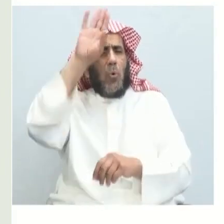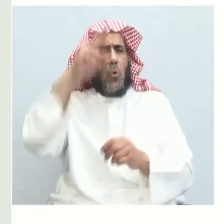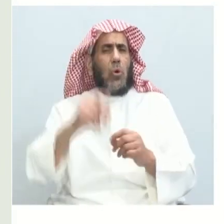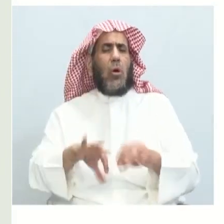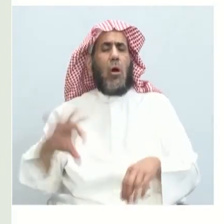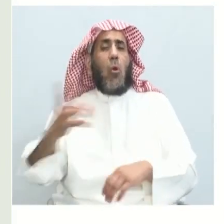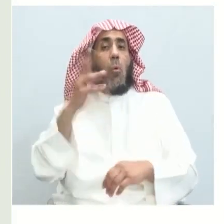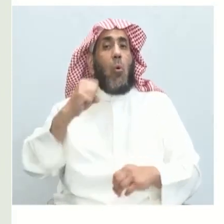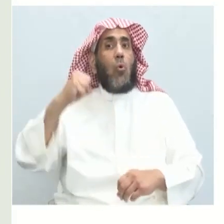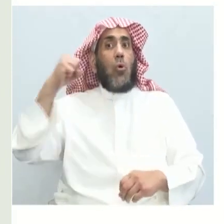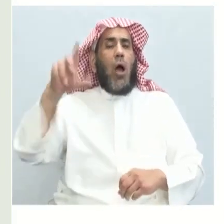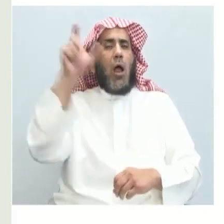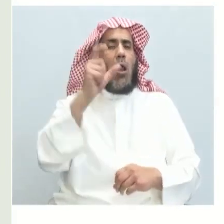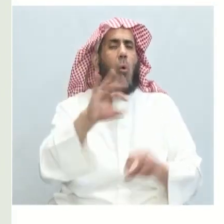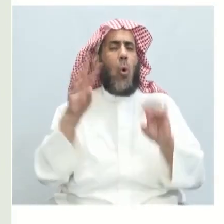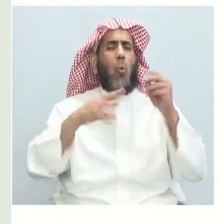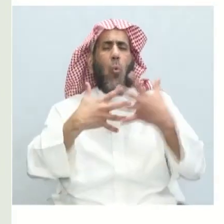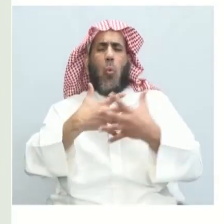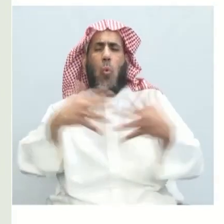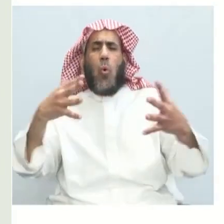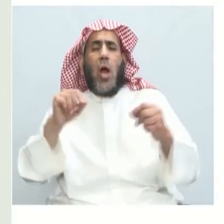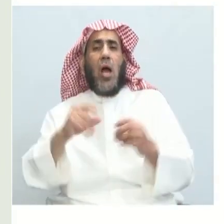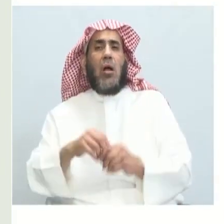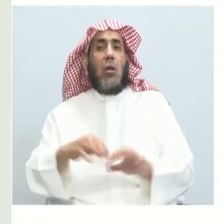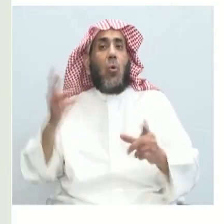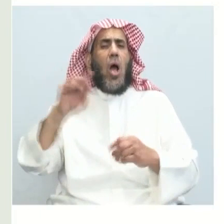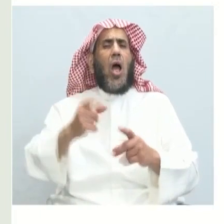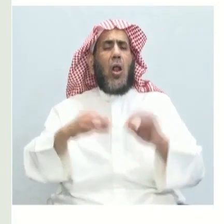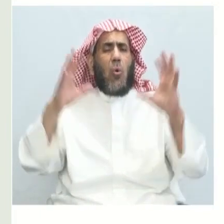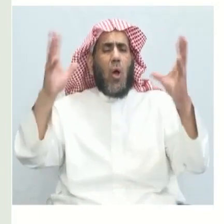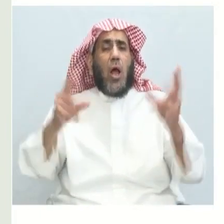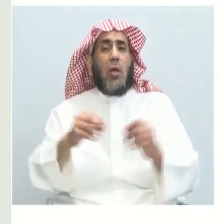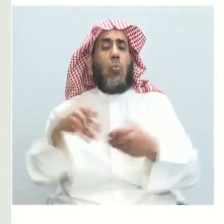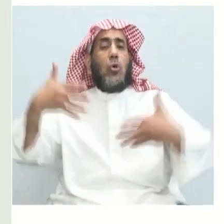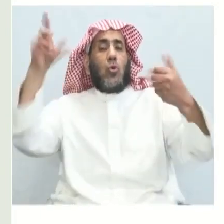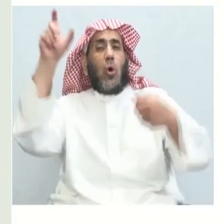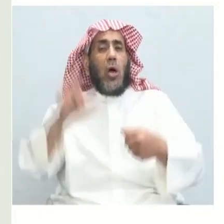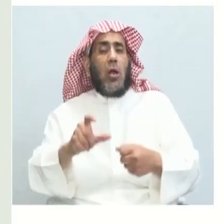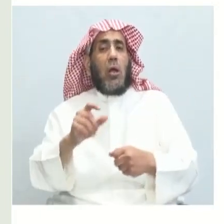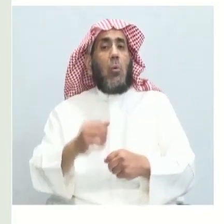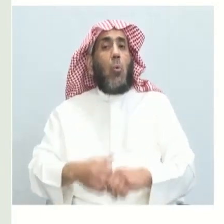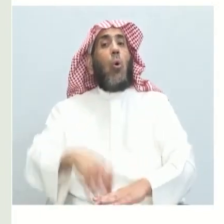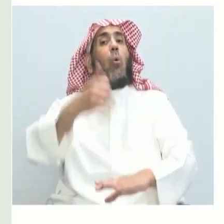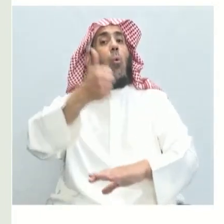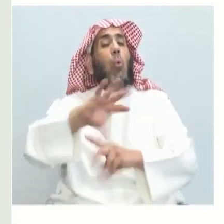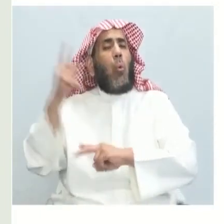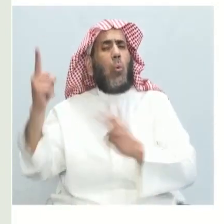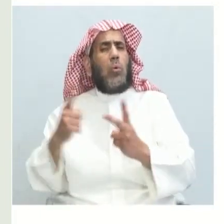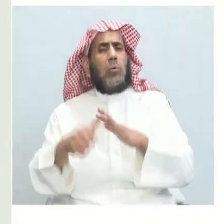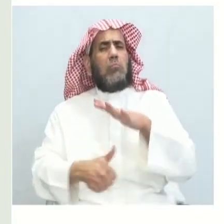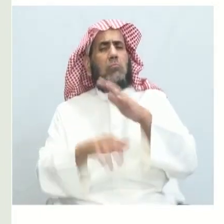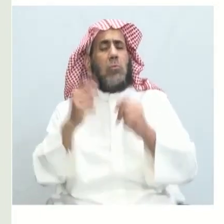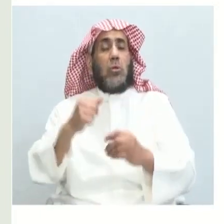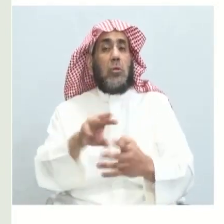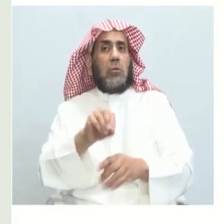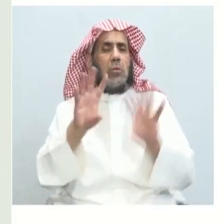حولهم وشجعان ويقصون كثيرا عن كهانه وشعرائهم وساداتهم وهي قصص